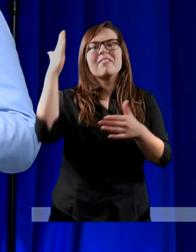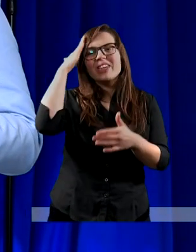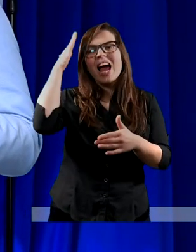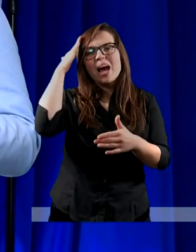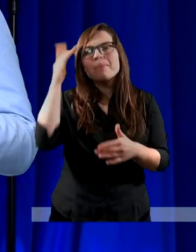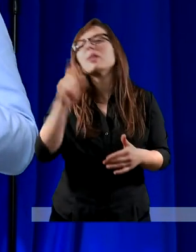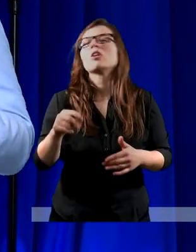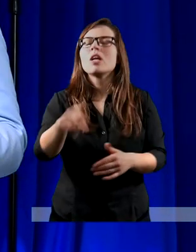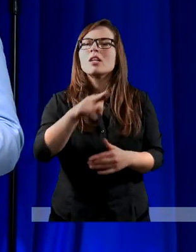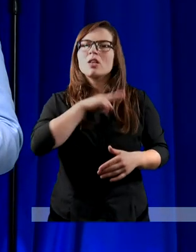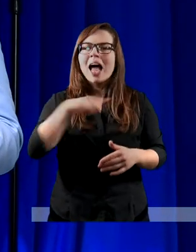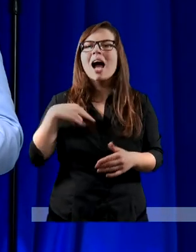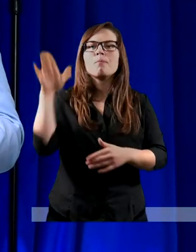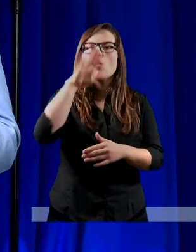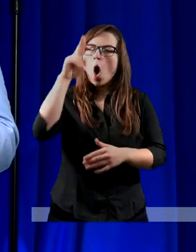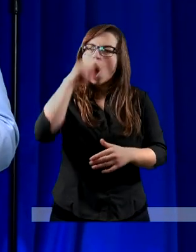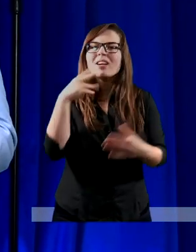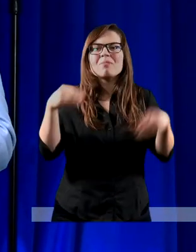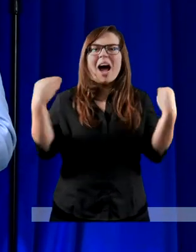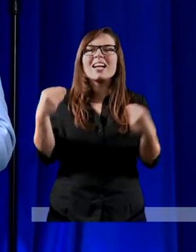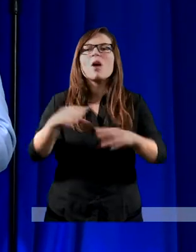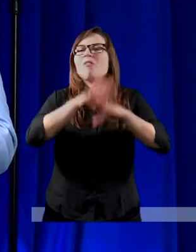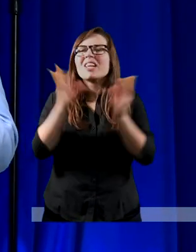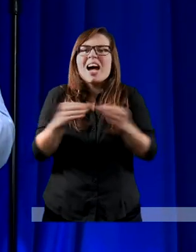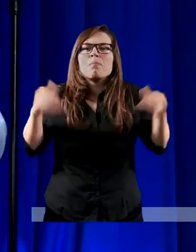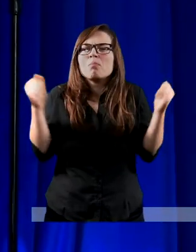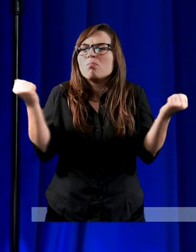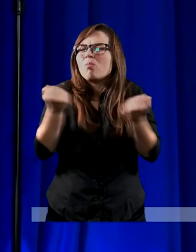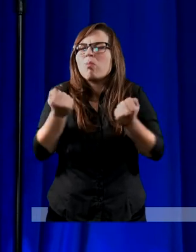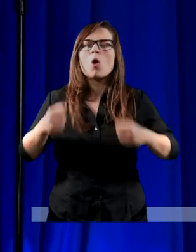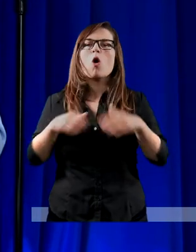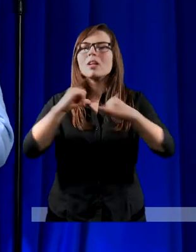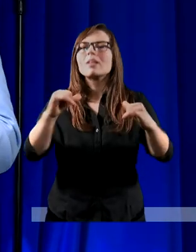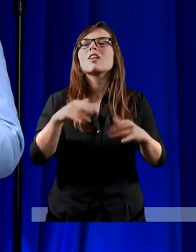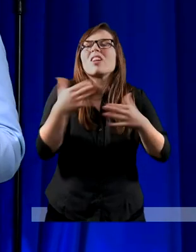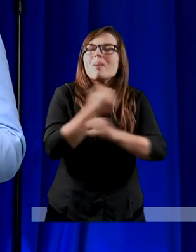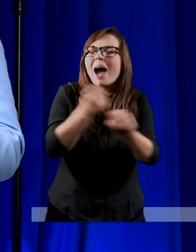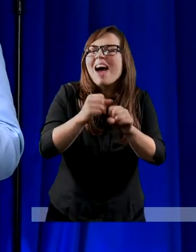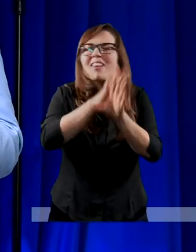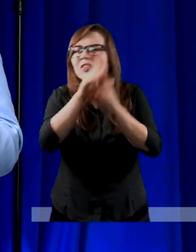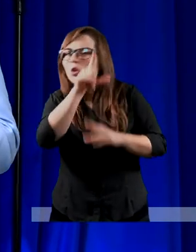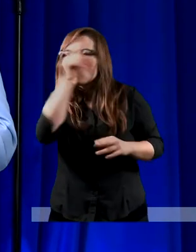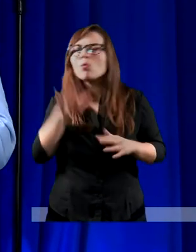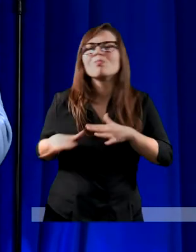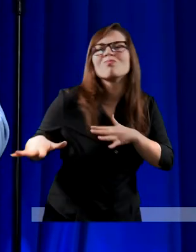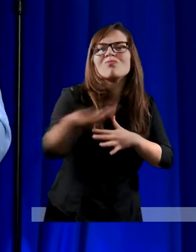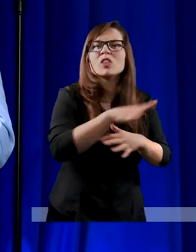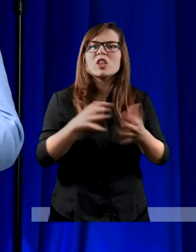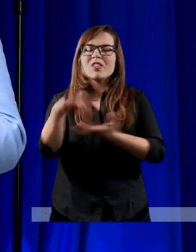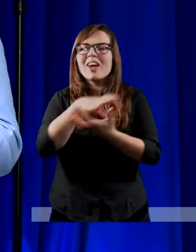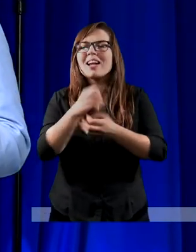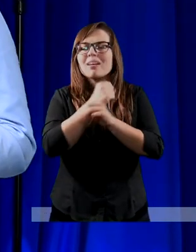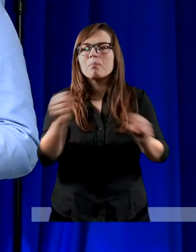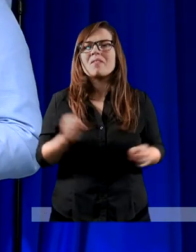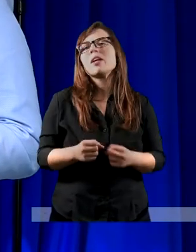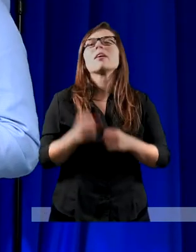że nasz Bóg Ojciec, wspaniały, wszechmogący, jest Bogiem wszystkich ludzi. Na przestrzeni wieków akurat Kościół podzielił